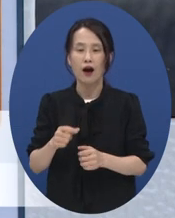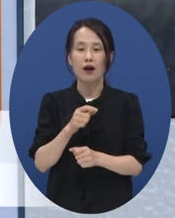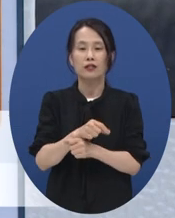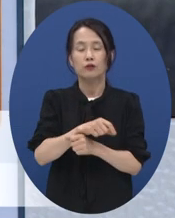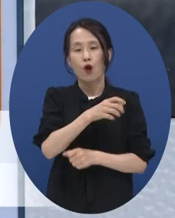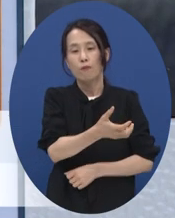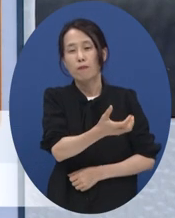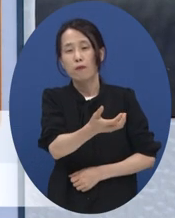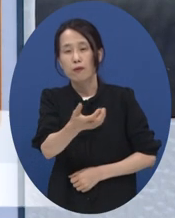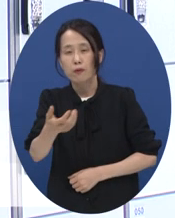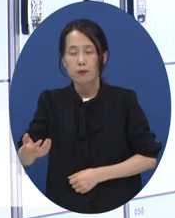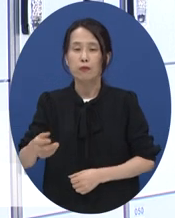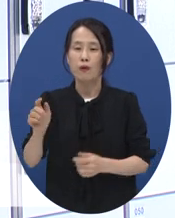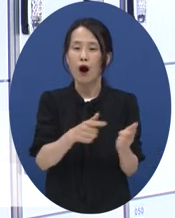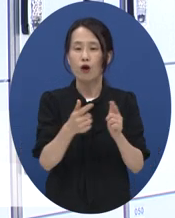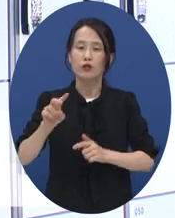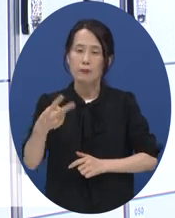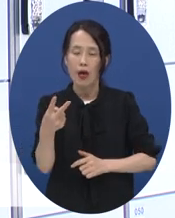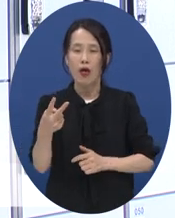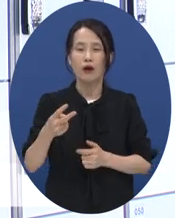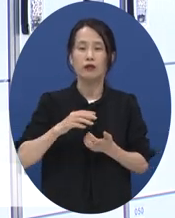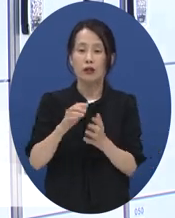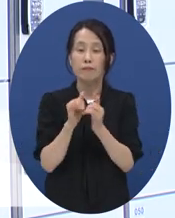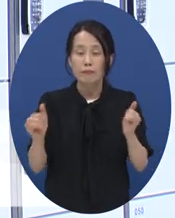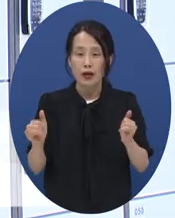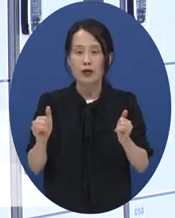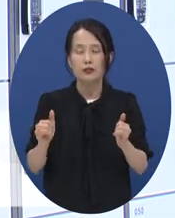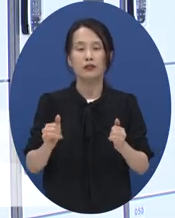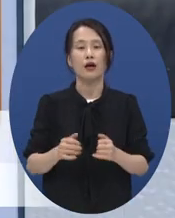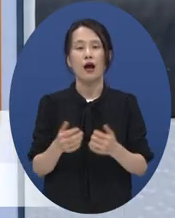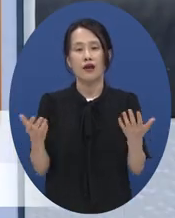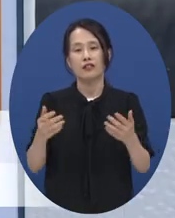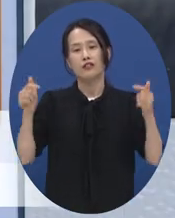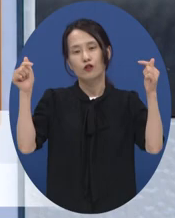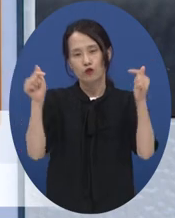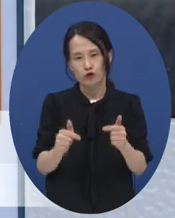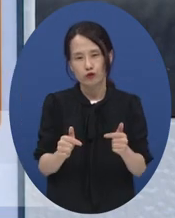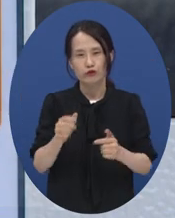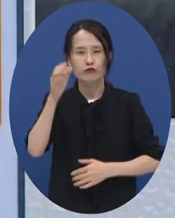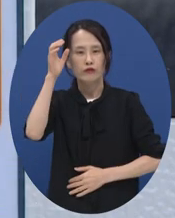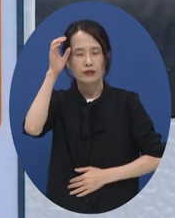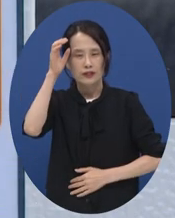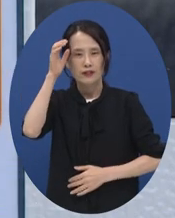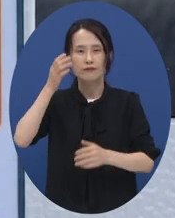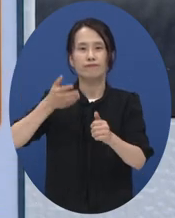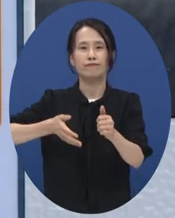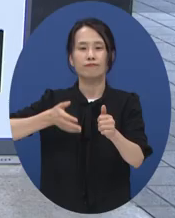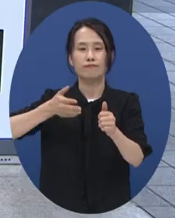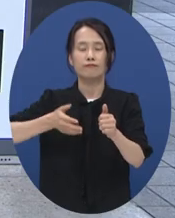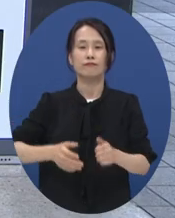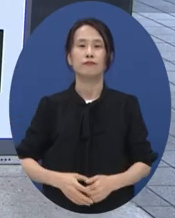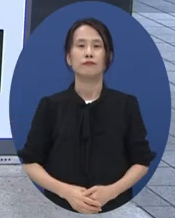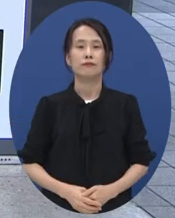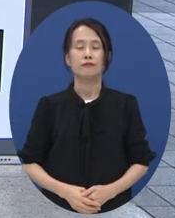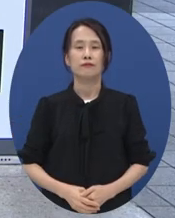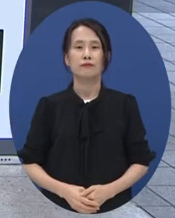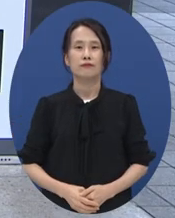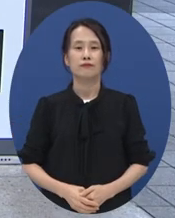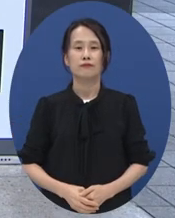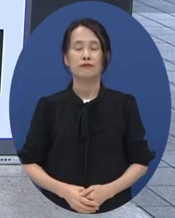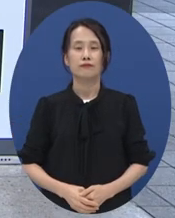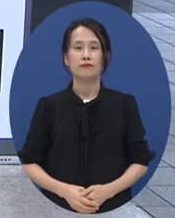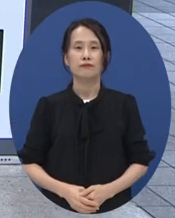곳곳을 다니며 하루 평균 200여 권에 달하는 물량을 처리하던 택배원 들의 업무 강도가 크게 줄어들 것으로 도는 기대하고 있습니다